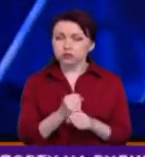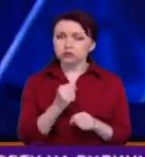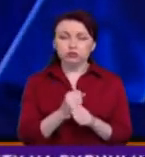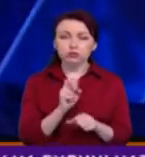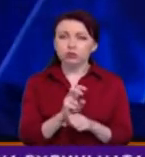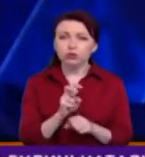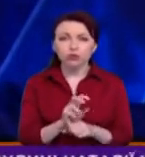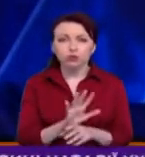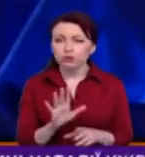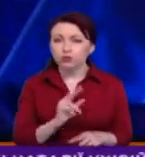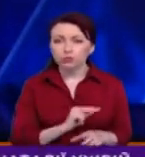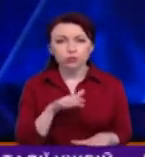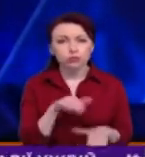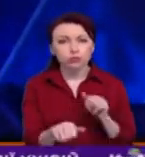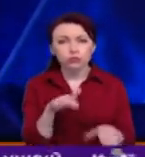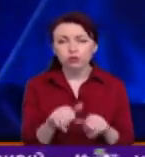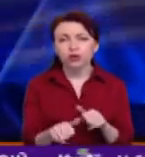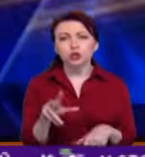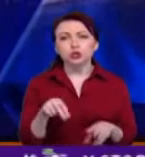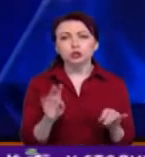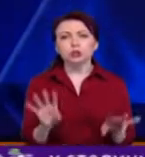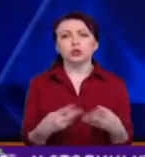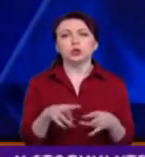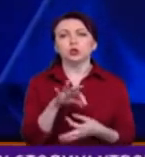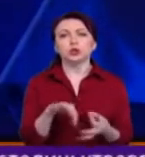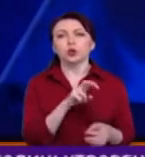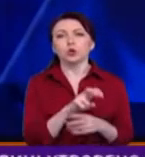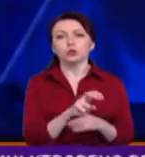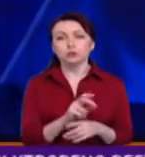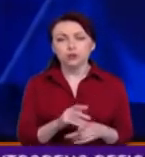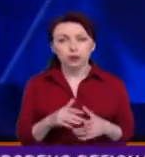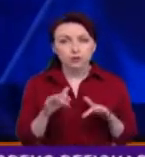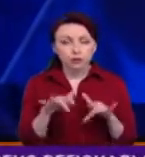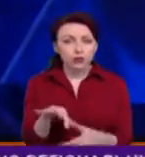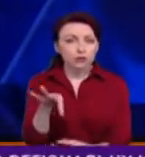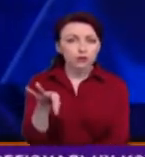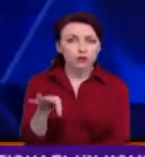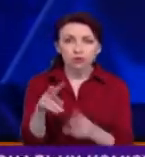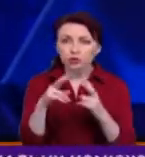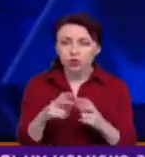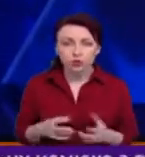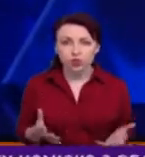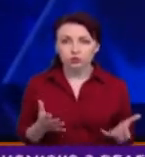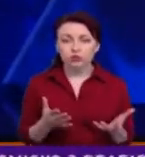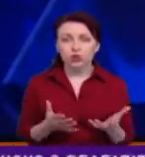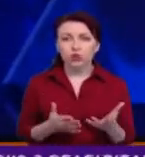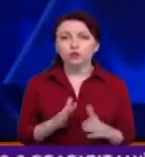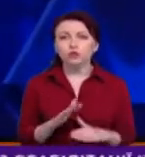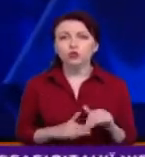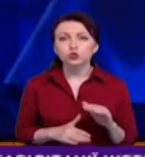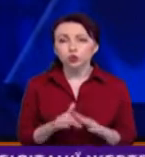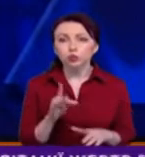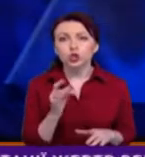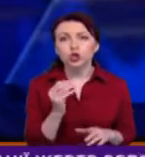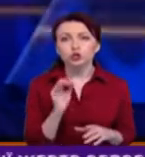ходить, не відвідує, не вважає це за доцільне. А справи не розглядаються. справи розглядаються в ручному режимі. Тобто,